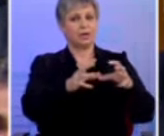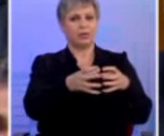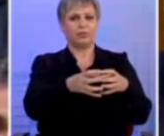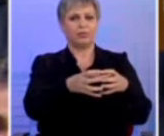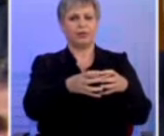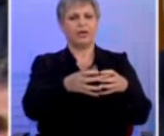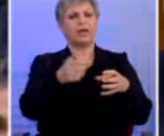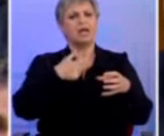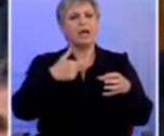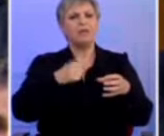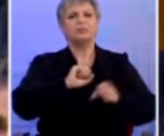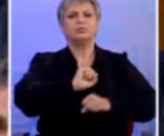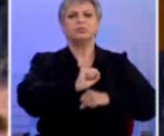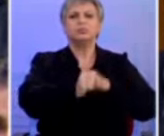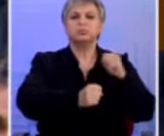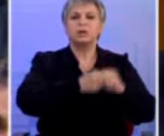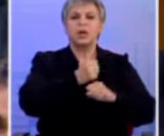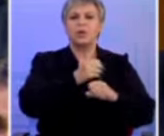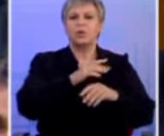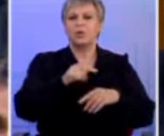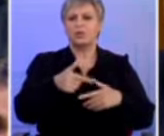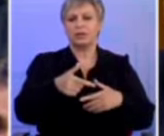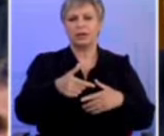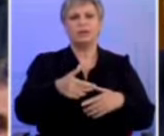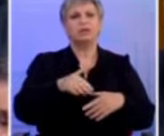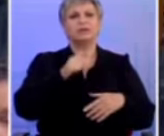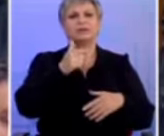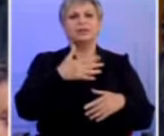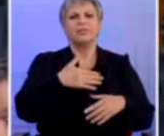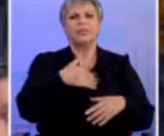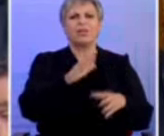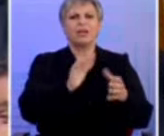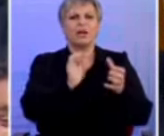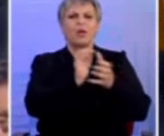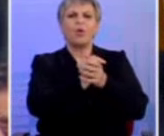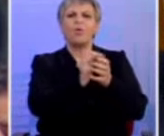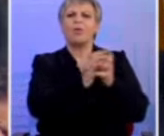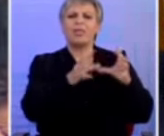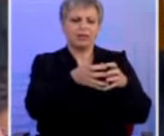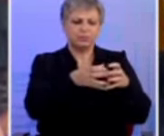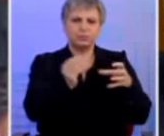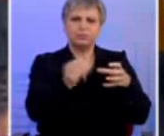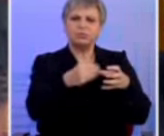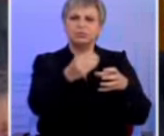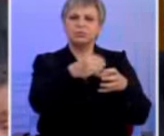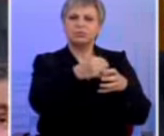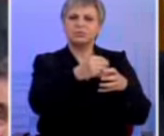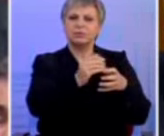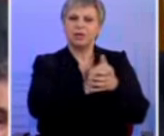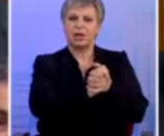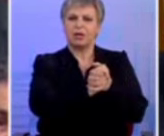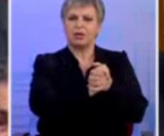εμείς δίνουμε έναν αγώνα πέρα και έξω από τις πολιτικές συμμαχίες, έναν αγώνα ο